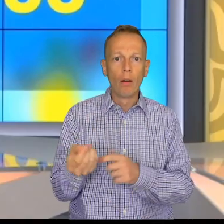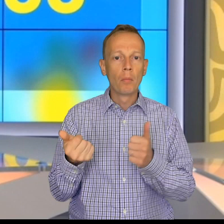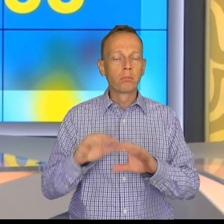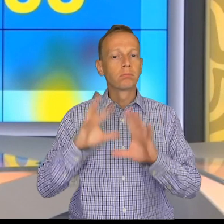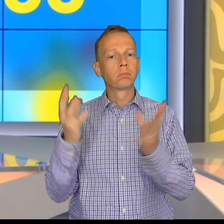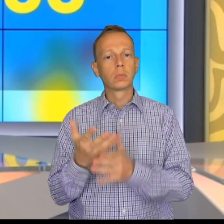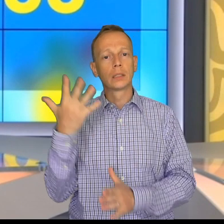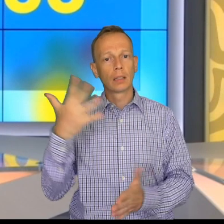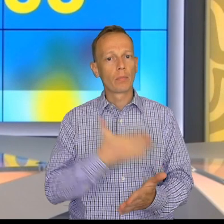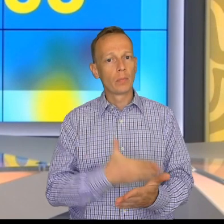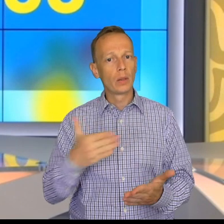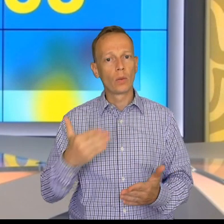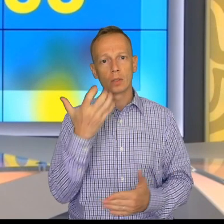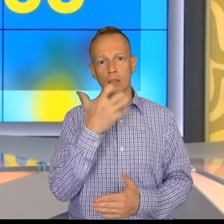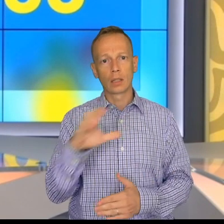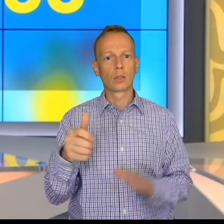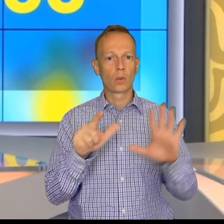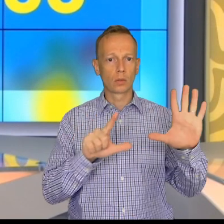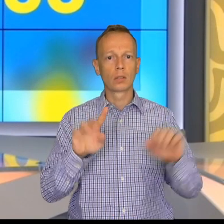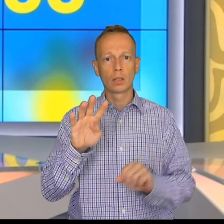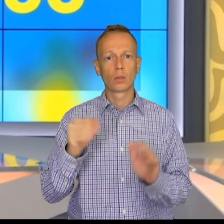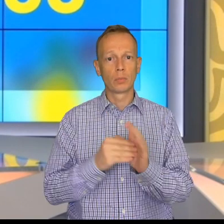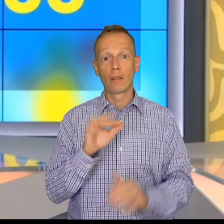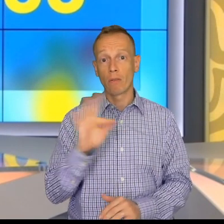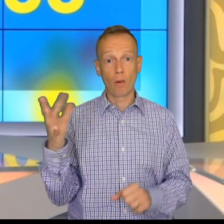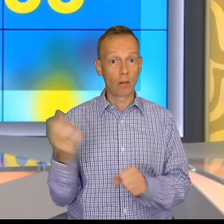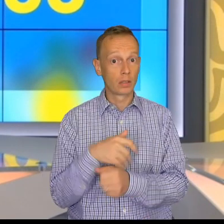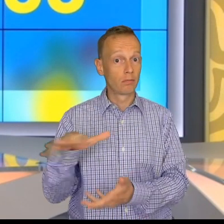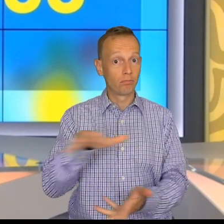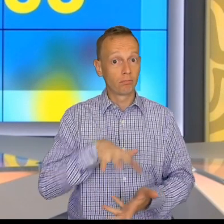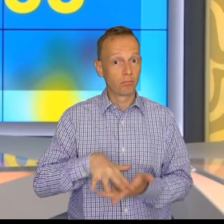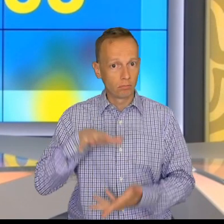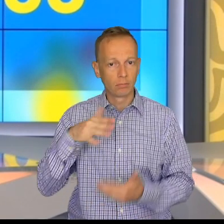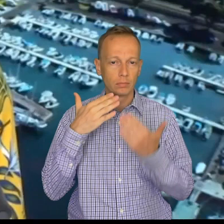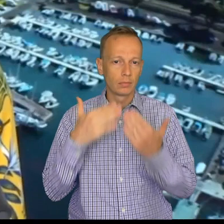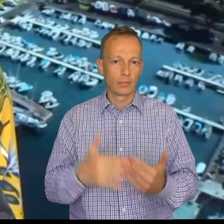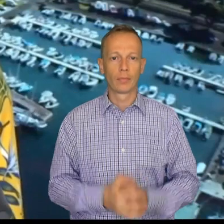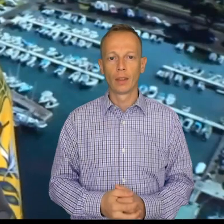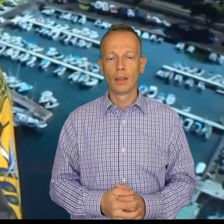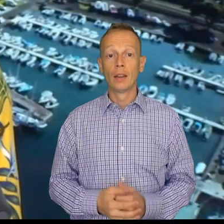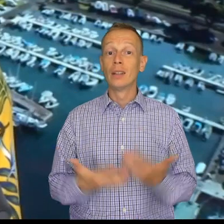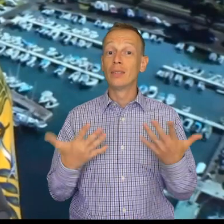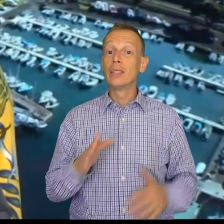à collecter plus de 5 574 000 francs pacifiques.